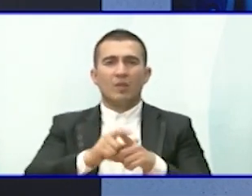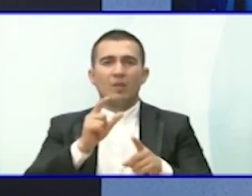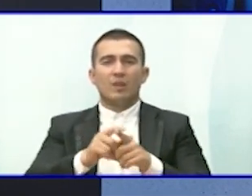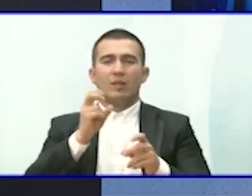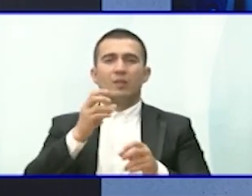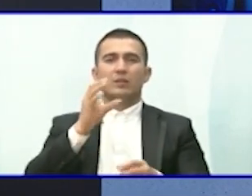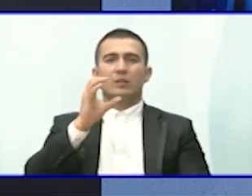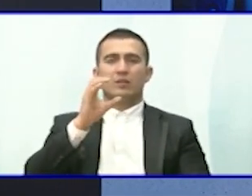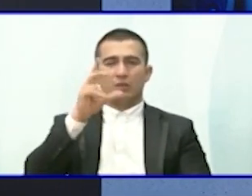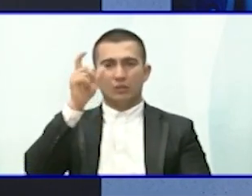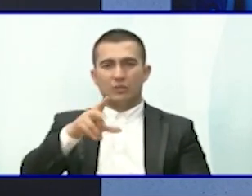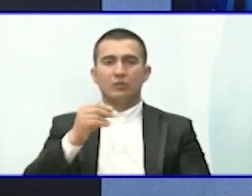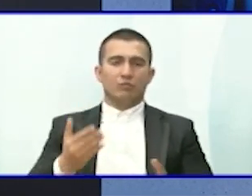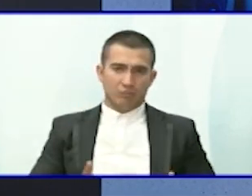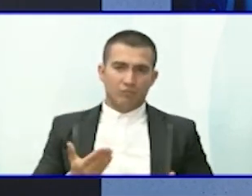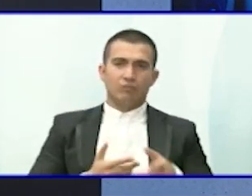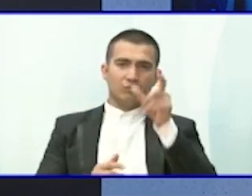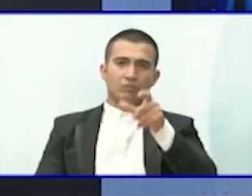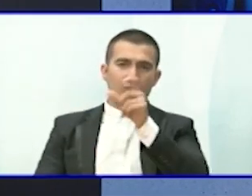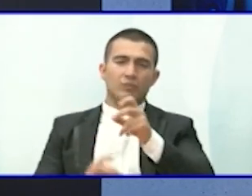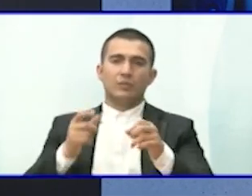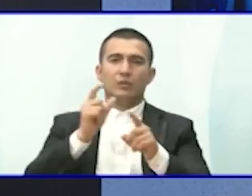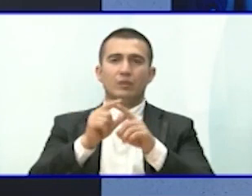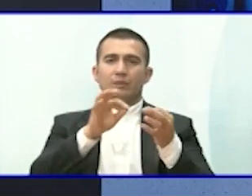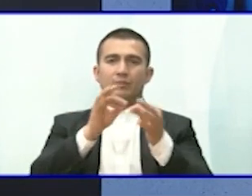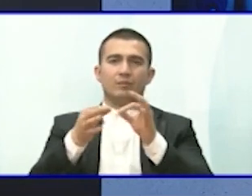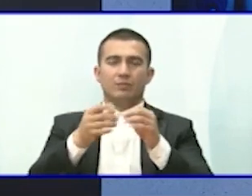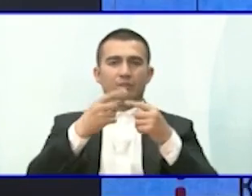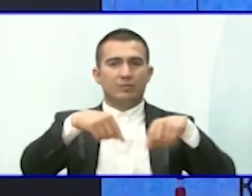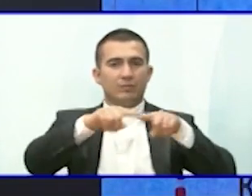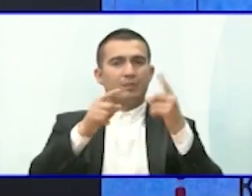существительного мужского рода имеет окончание е